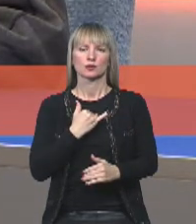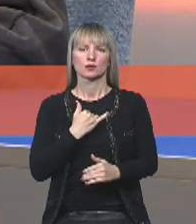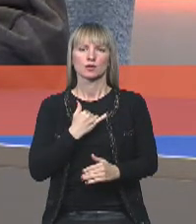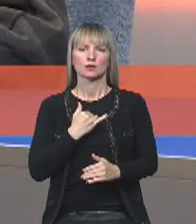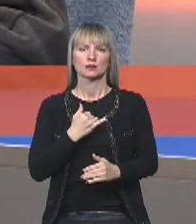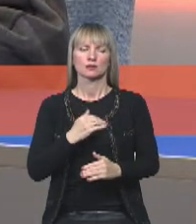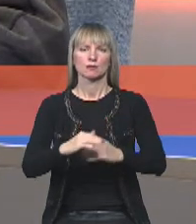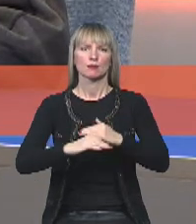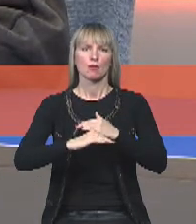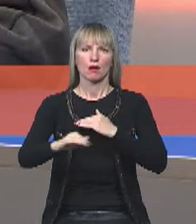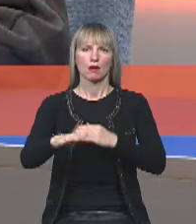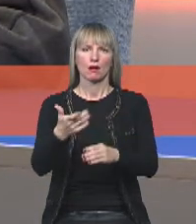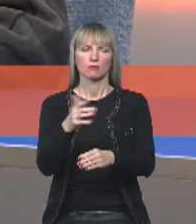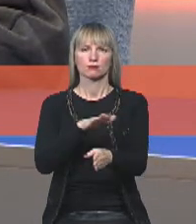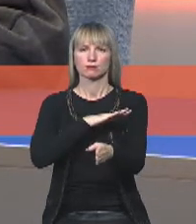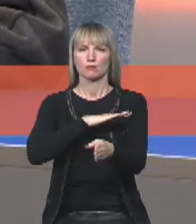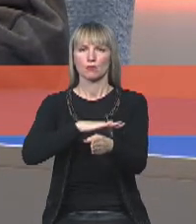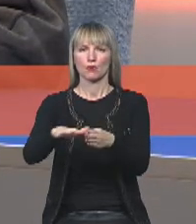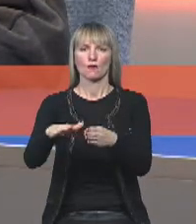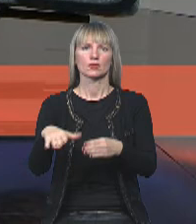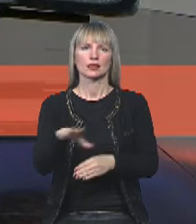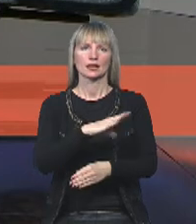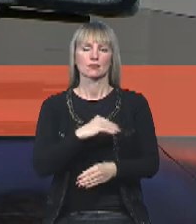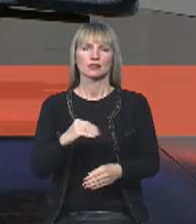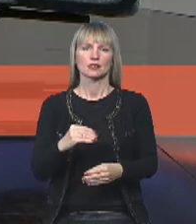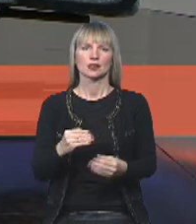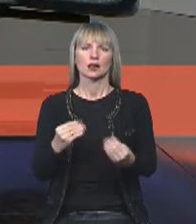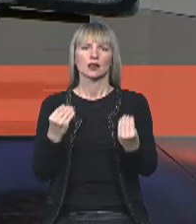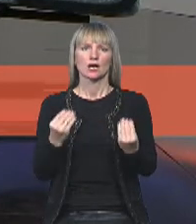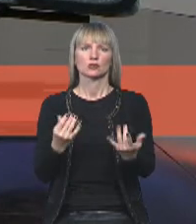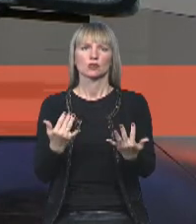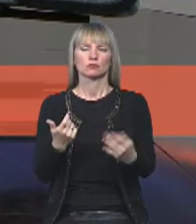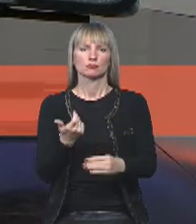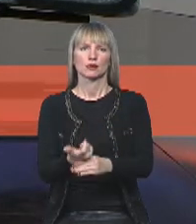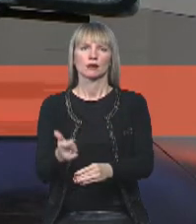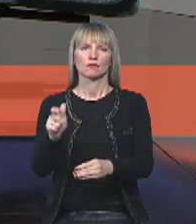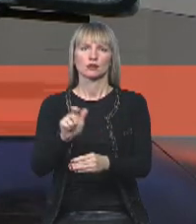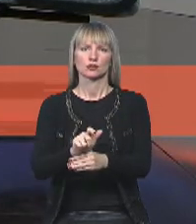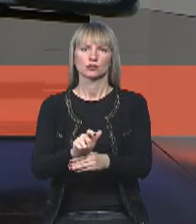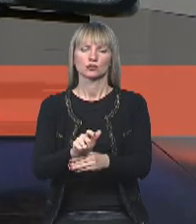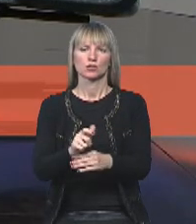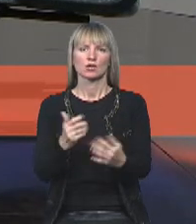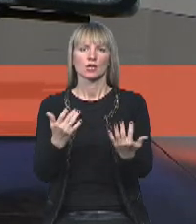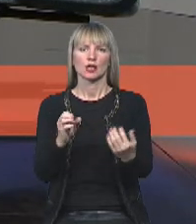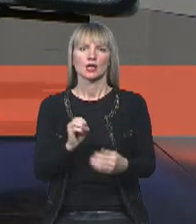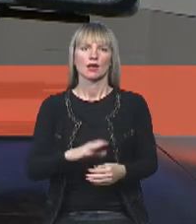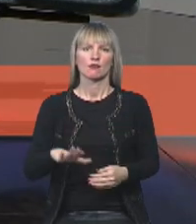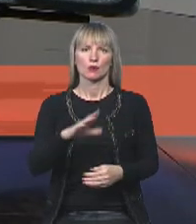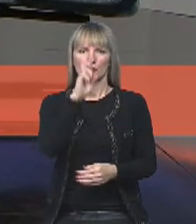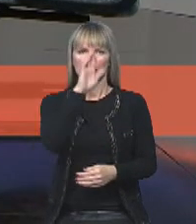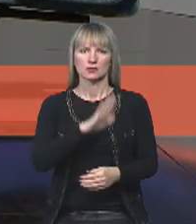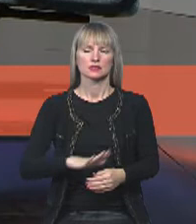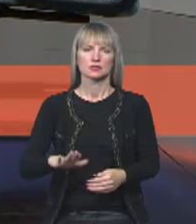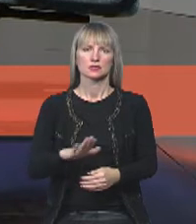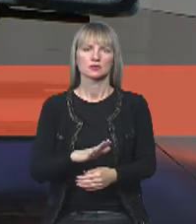всі в Україні. Качество і кількість перевищають деякі європейські країни.